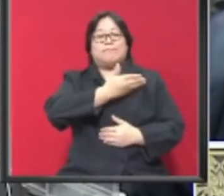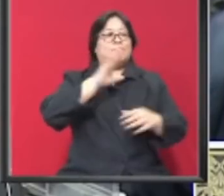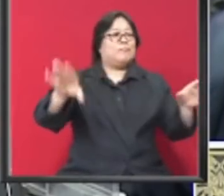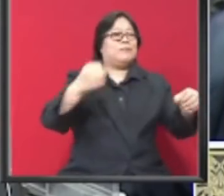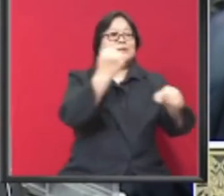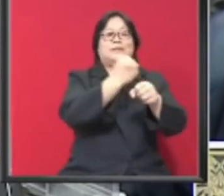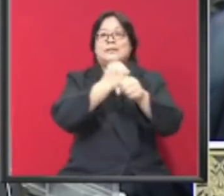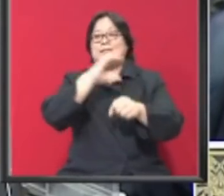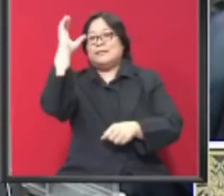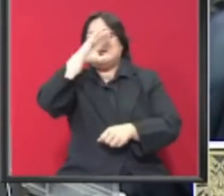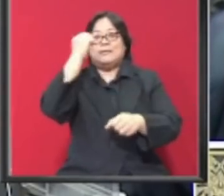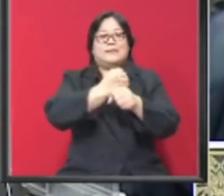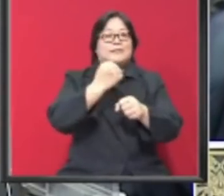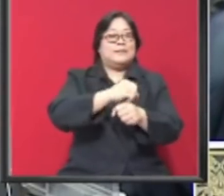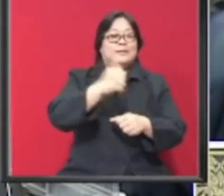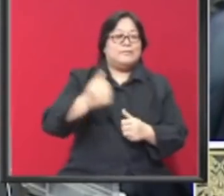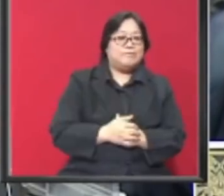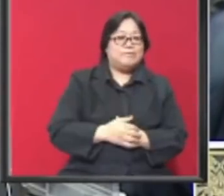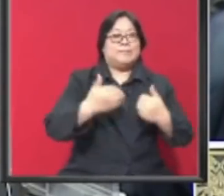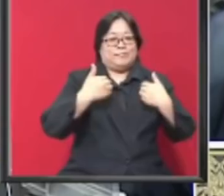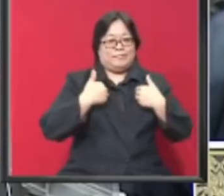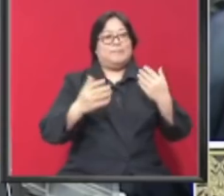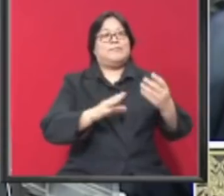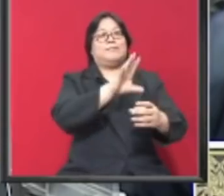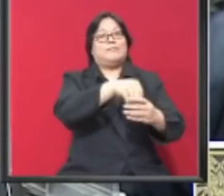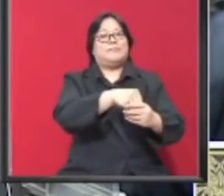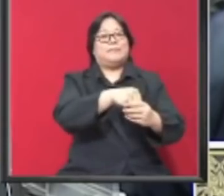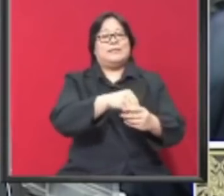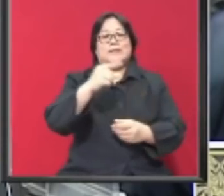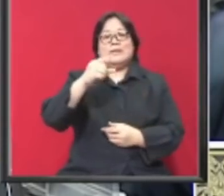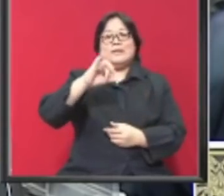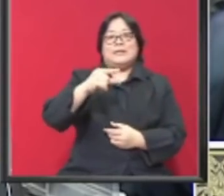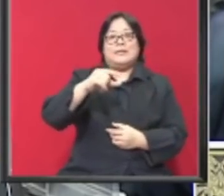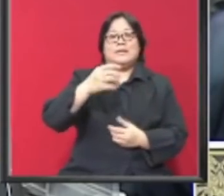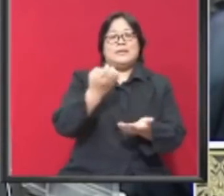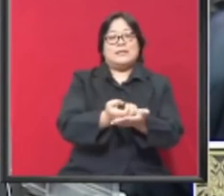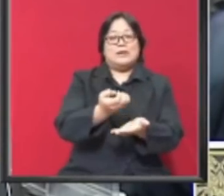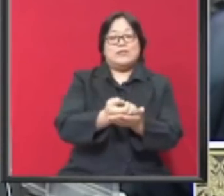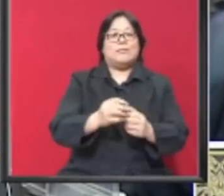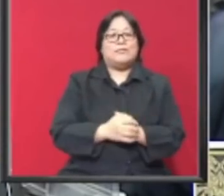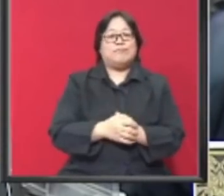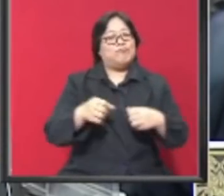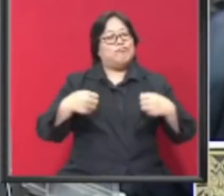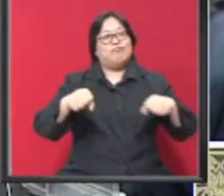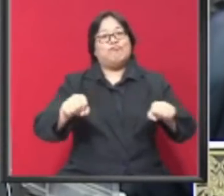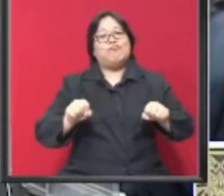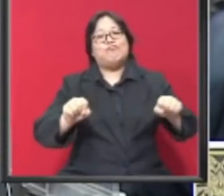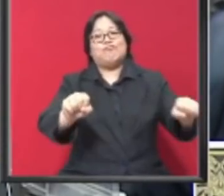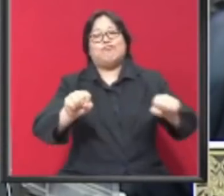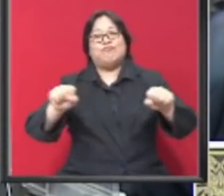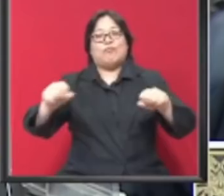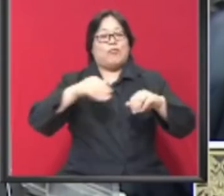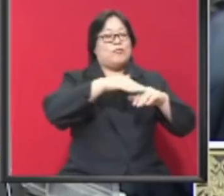kerja yang mungkin ada yang terlibat dengan jika economy memandu motosikal